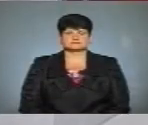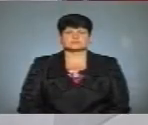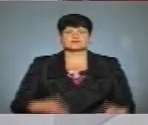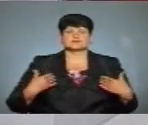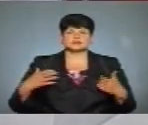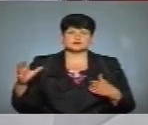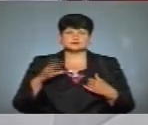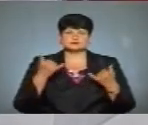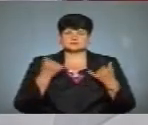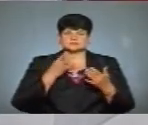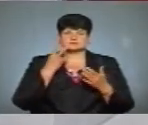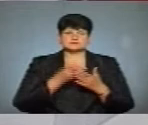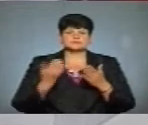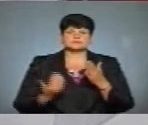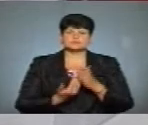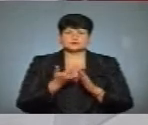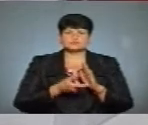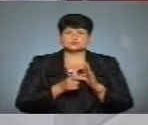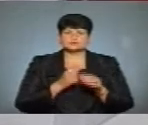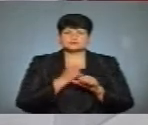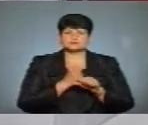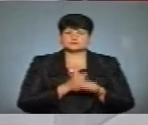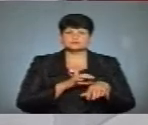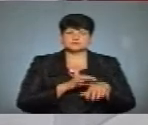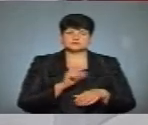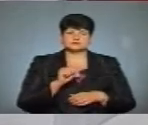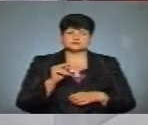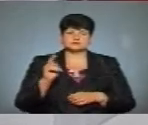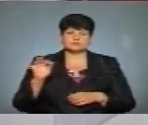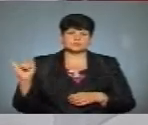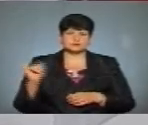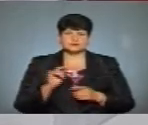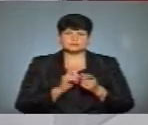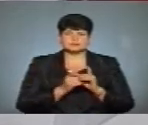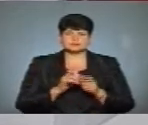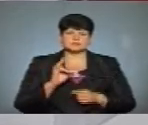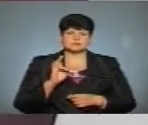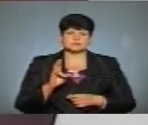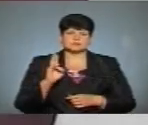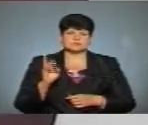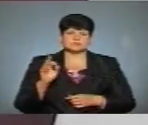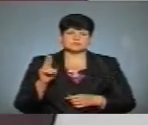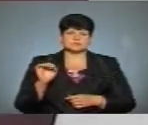Вітаю всіх, хто зараз з нами. Ви дивитесь новини. У студії працює ведуча Анастасія Чечко і сурдоперекладач Надія Коцовська.